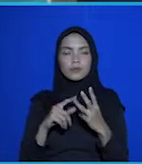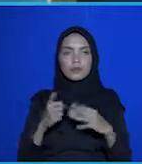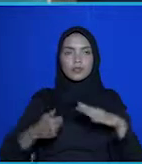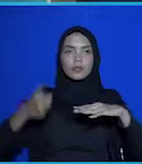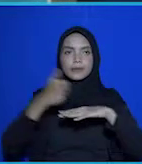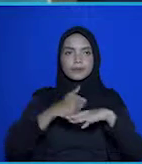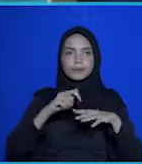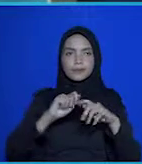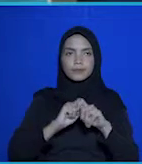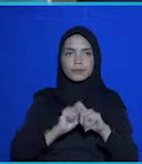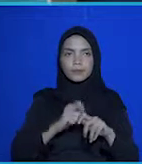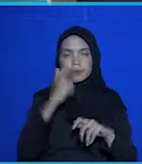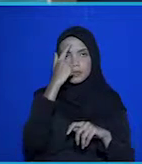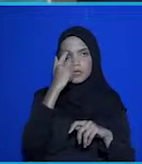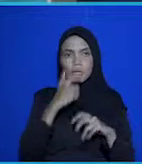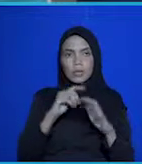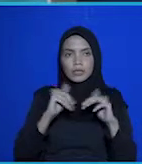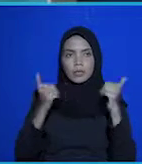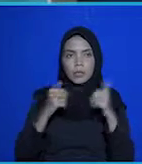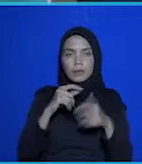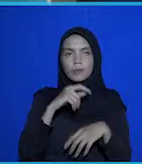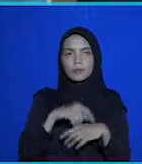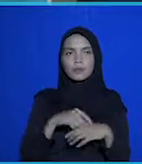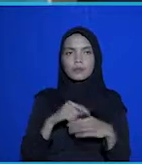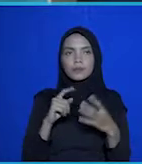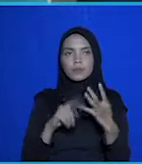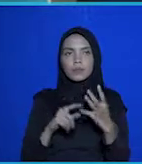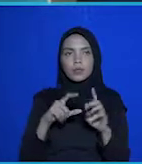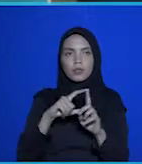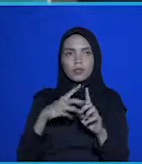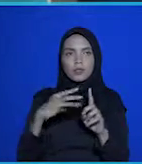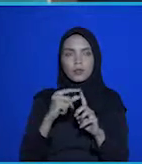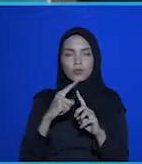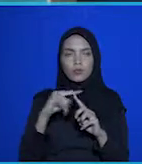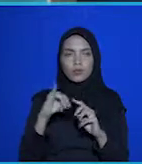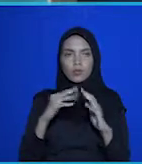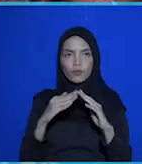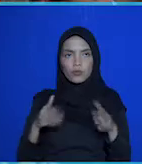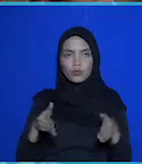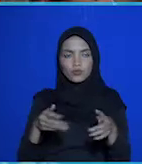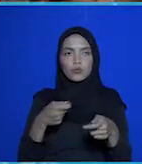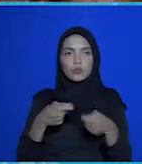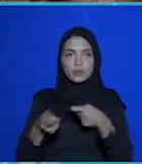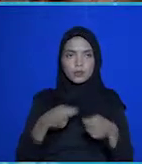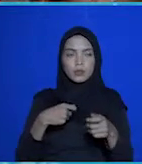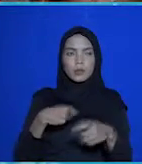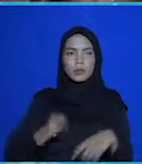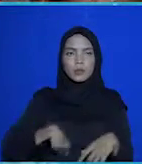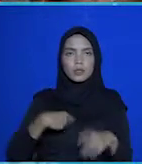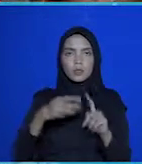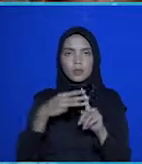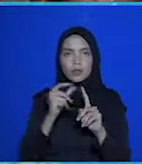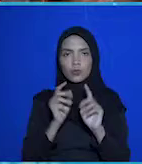Dirjen Cipta Karya Kementerian PUPR Bapak Danis H. Sumadilaga, Deputi Bidang Infrastruktur Bisnis